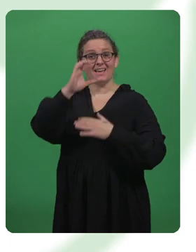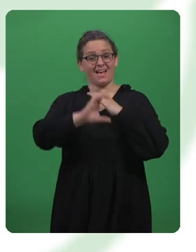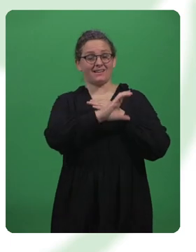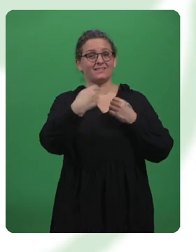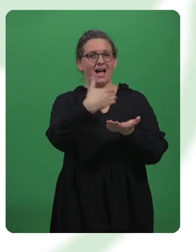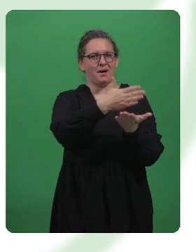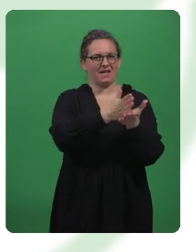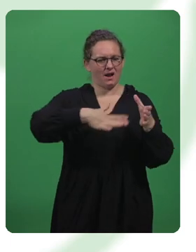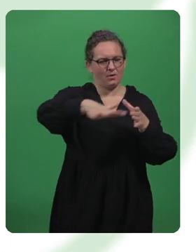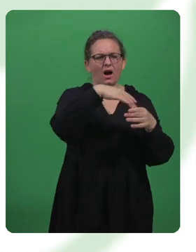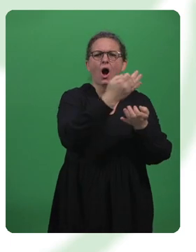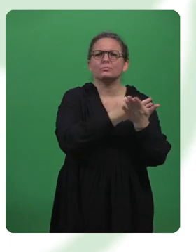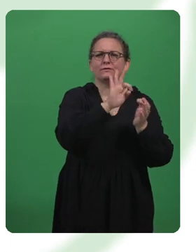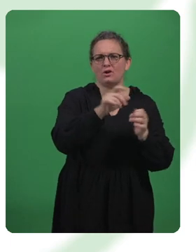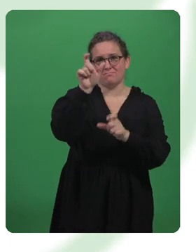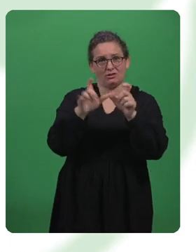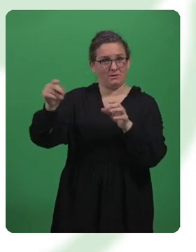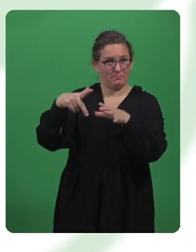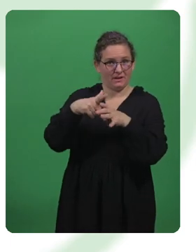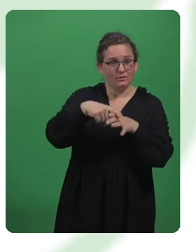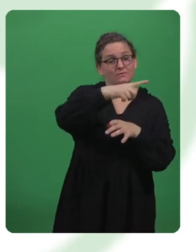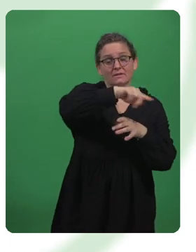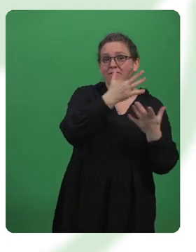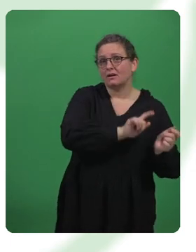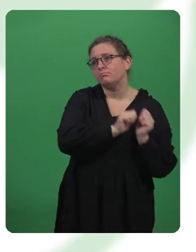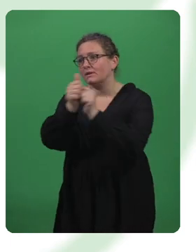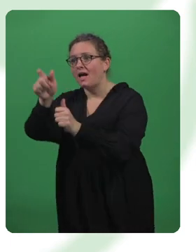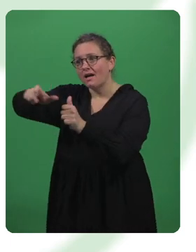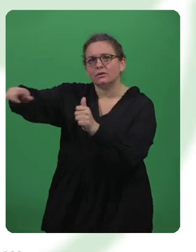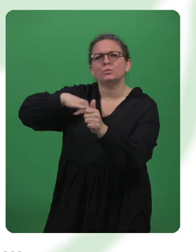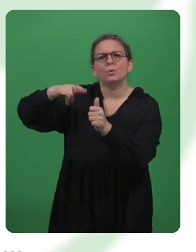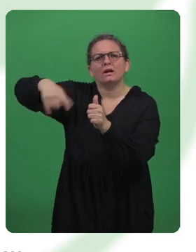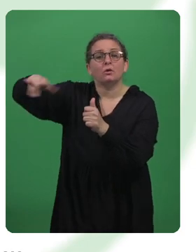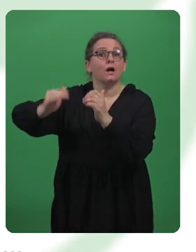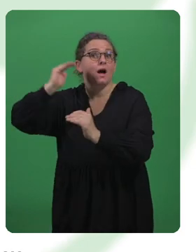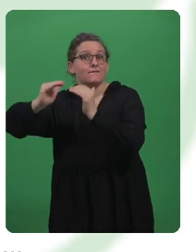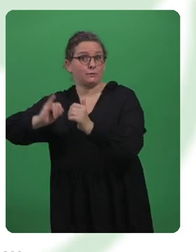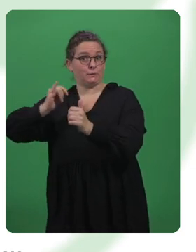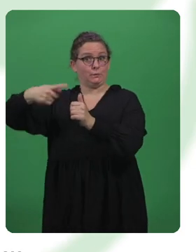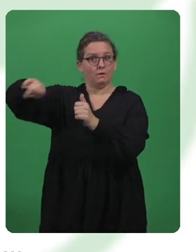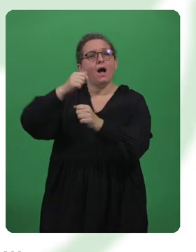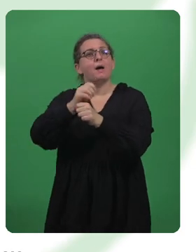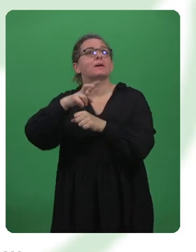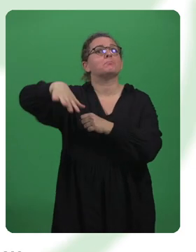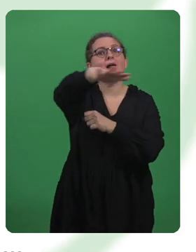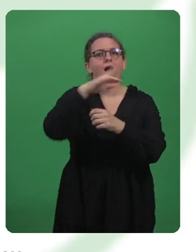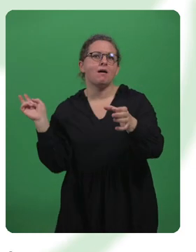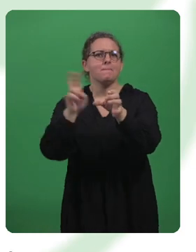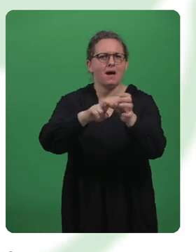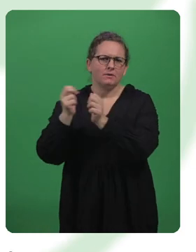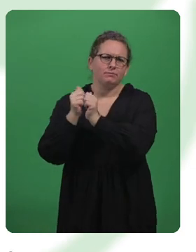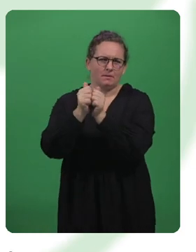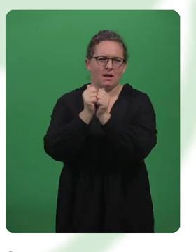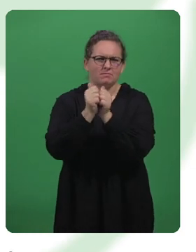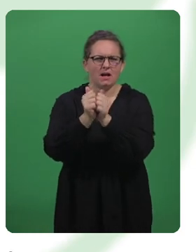Die Abteilung Ausbildung der KAIDAS für Menschen mit Behinderungen begleitet 300 Jugendliche und jungen Erwachsene auf ihren Weg in den ersten Arbeitsmarkt.